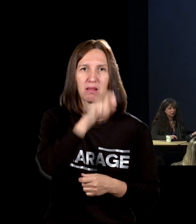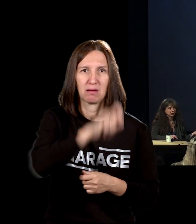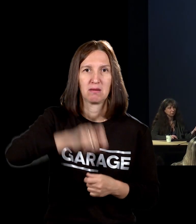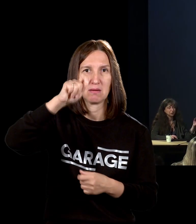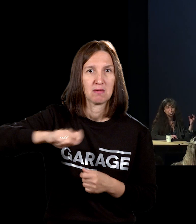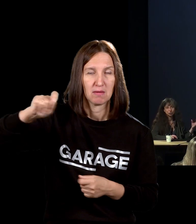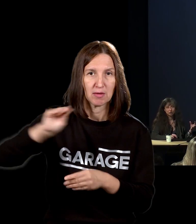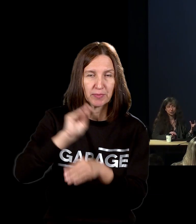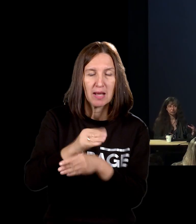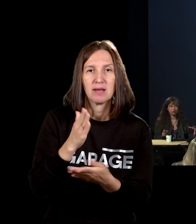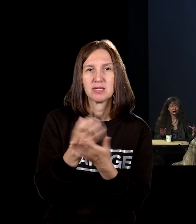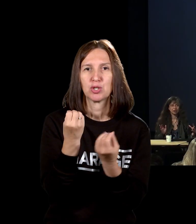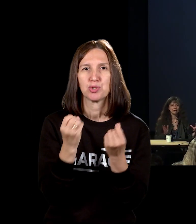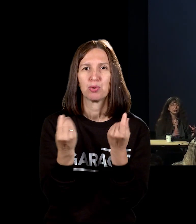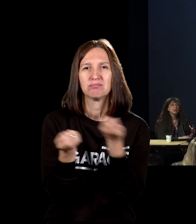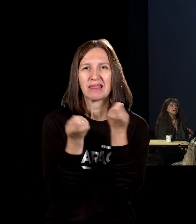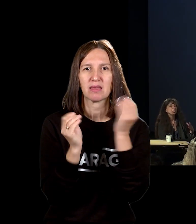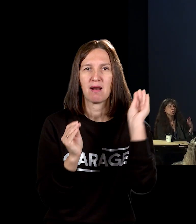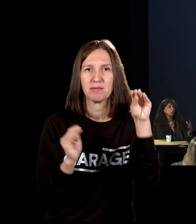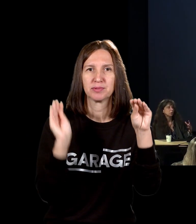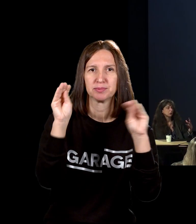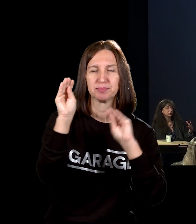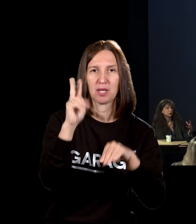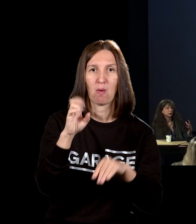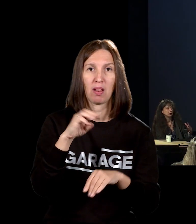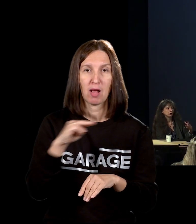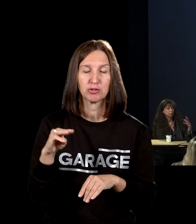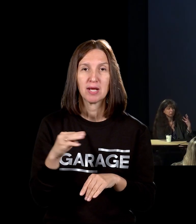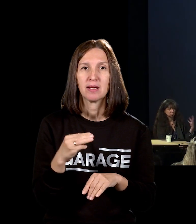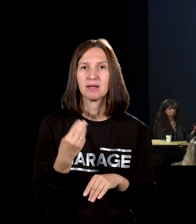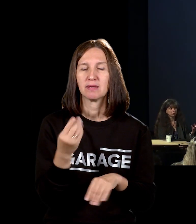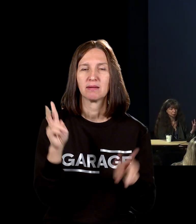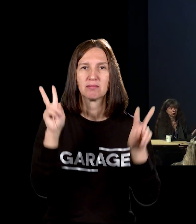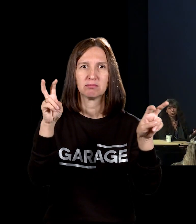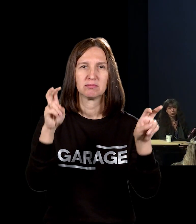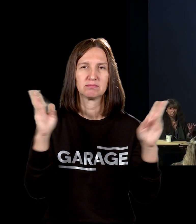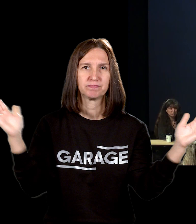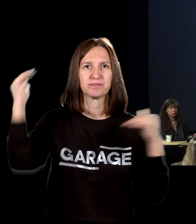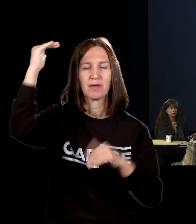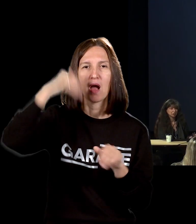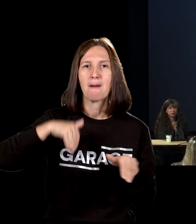по картине, там есть еще какие-то вот эти детали. И вот такой парад этих самых